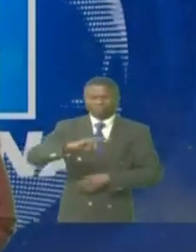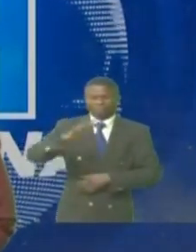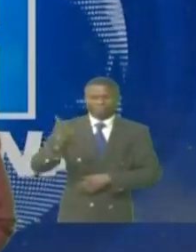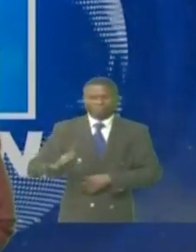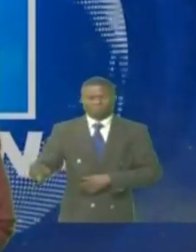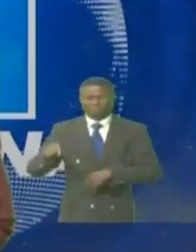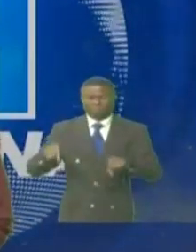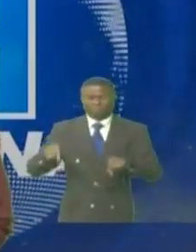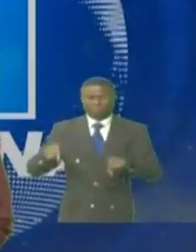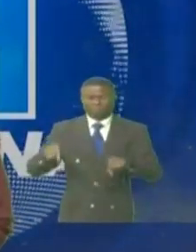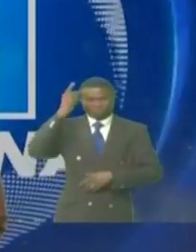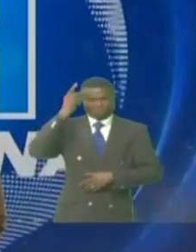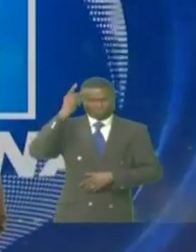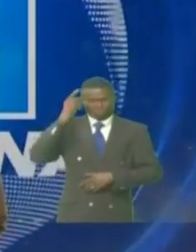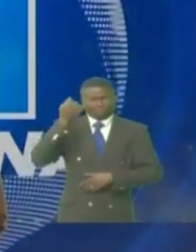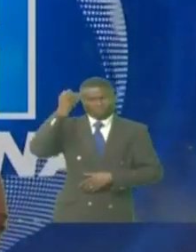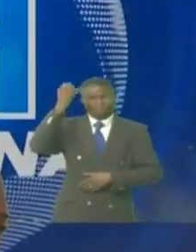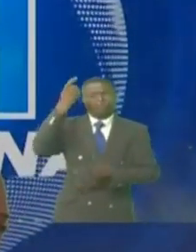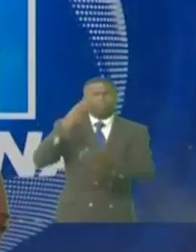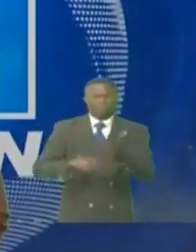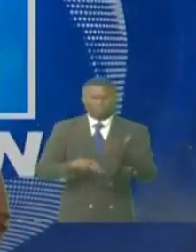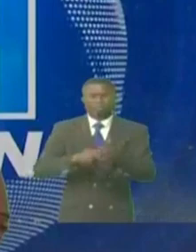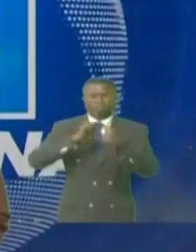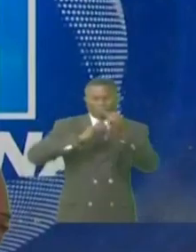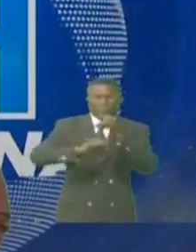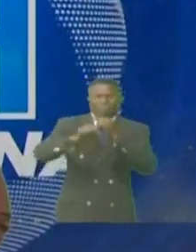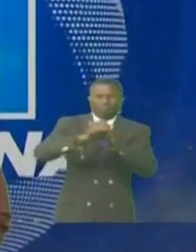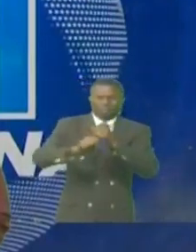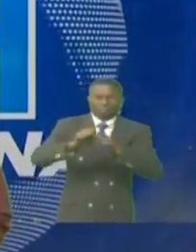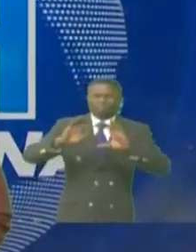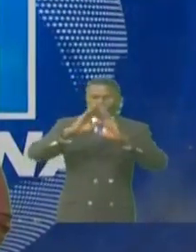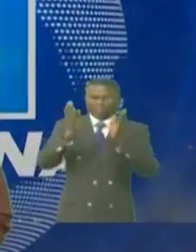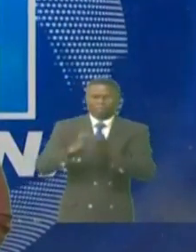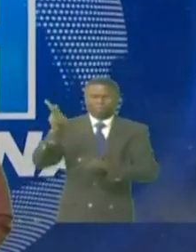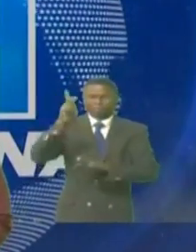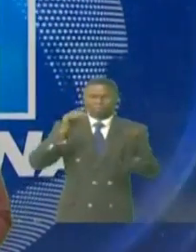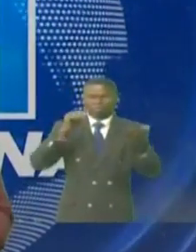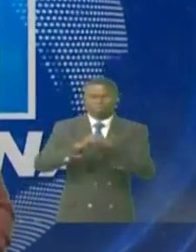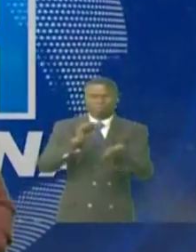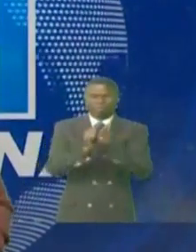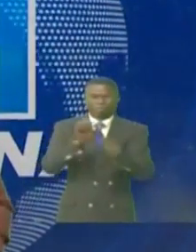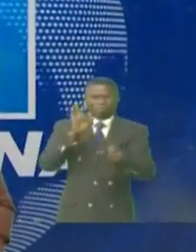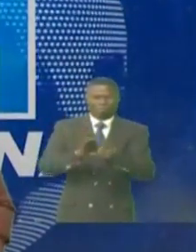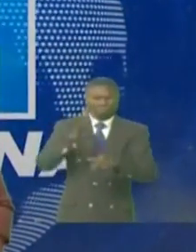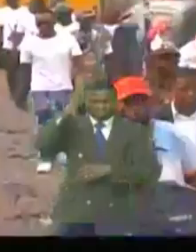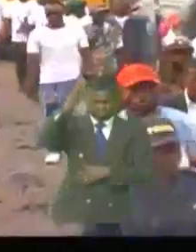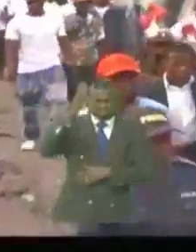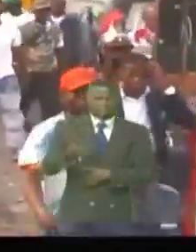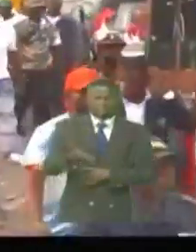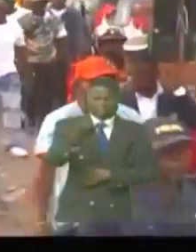à Kinshasa. Objectif, mobiliser la base face aux enjeux électoraux.